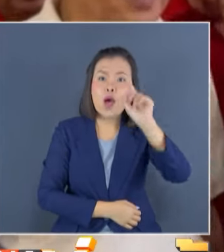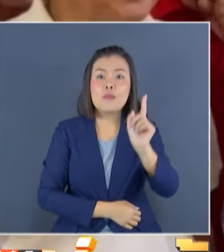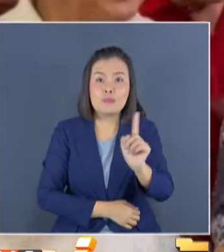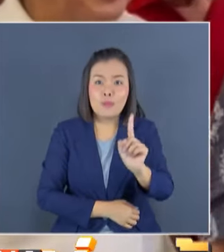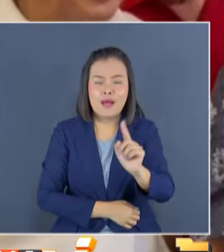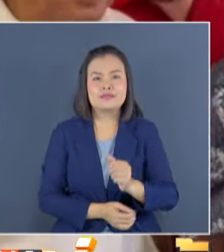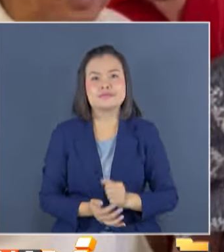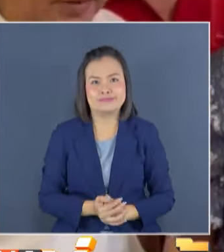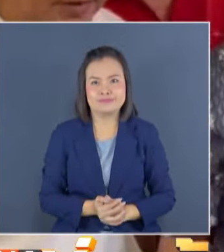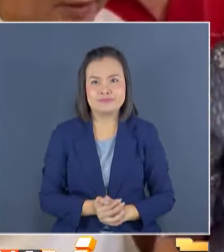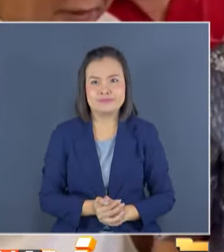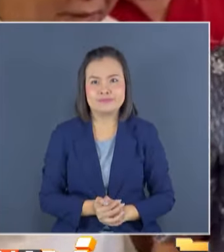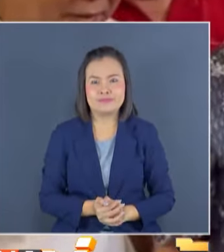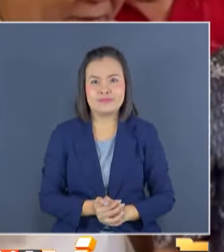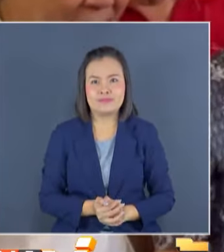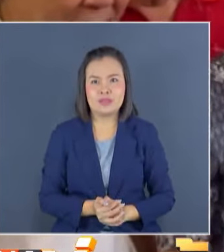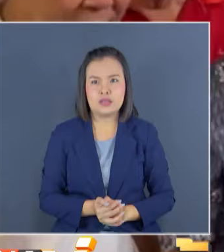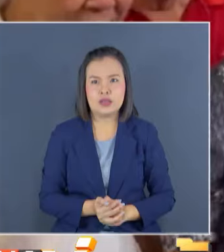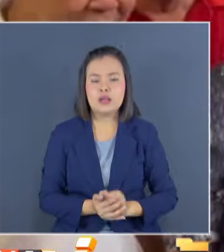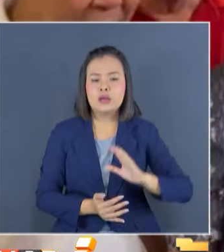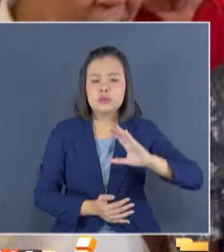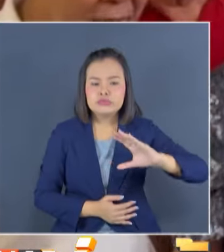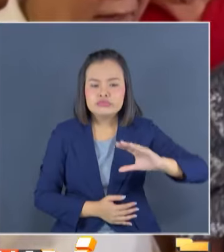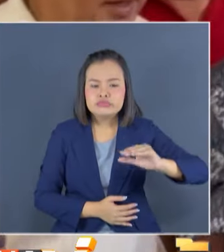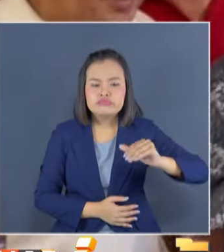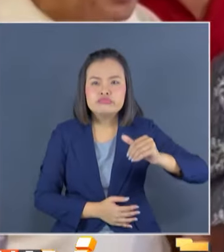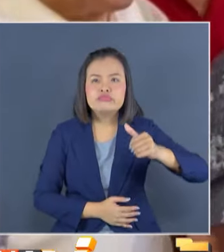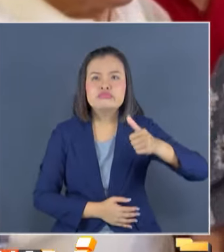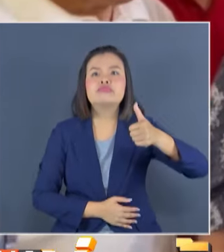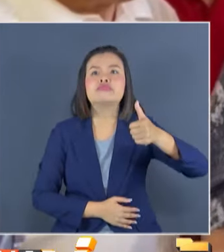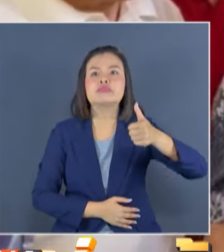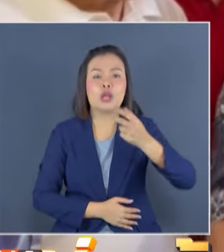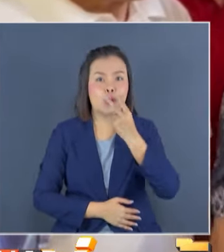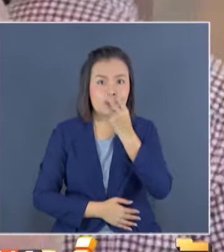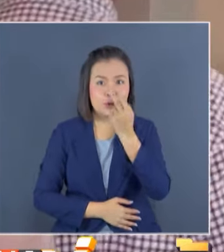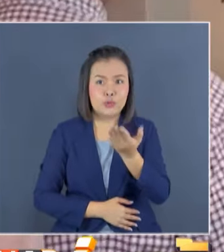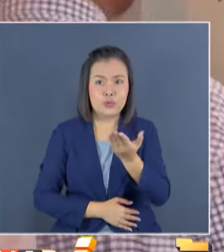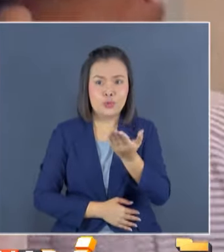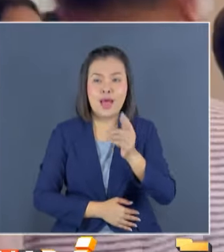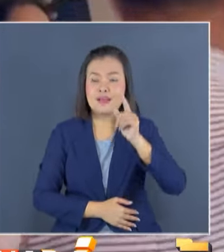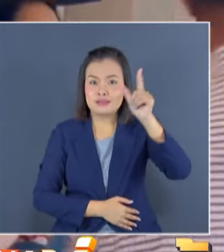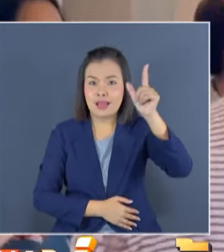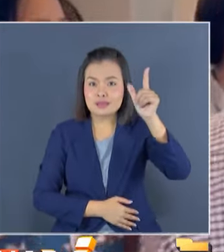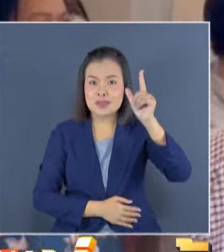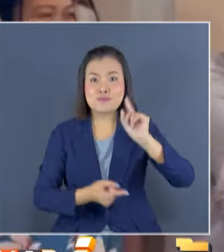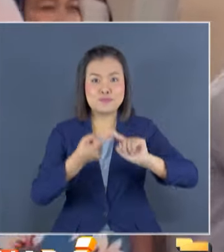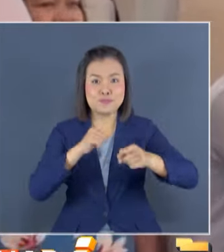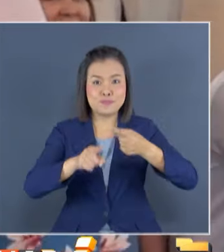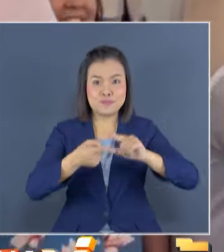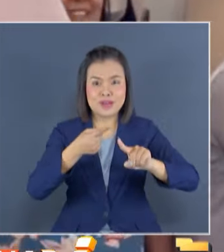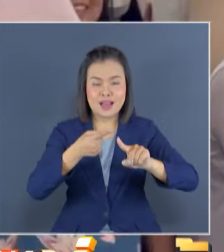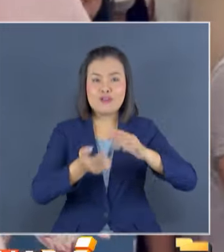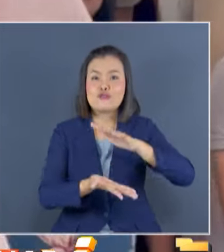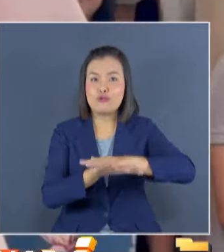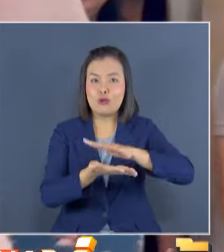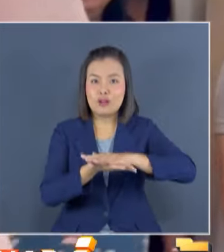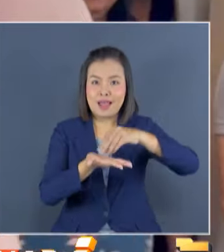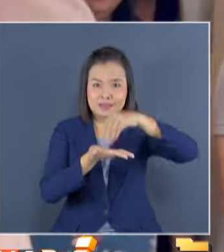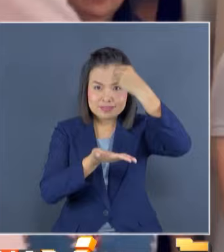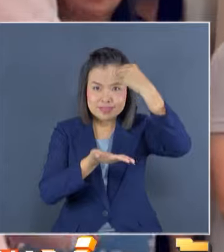ซึ่งคุณทักษิณก็บอกว่าก็ดีขึ้นแล้วฮะแต่ว่าคุณผู้ชมไปดูช่วงนี้ช่วงที่คุณทักษิณกับบรรดาเพื่อนร่วมโรงเรียนมง